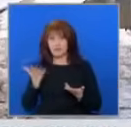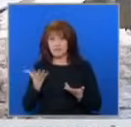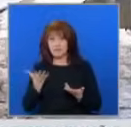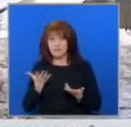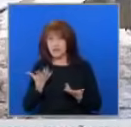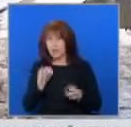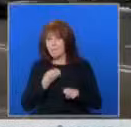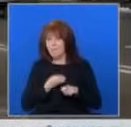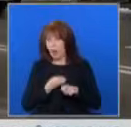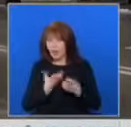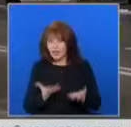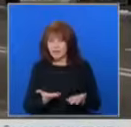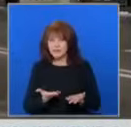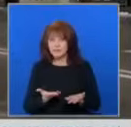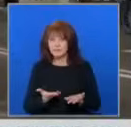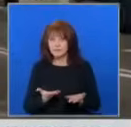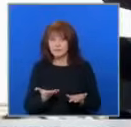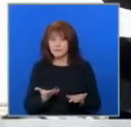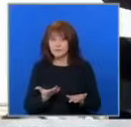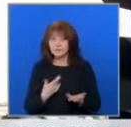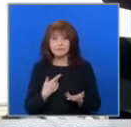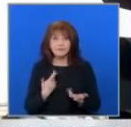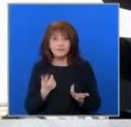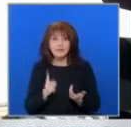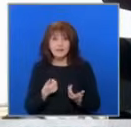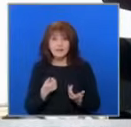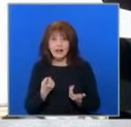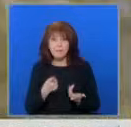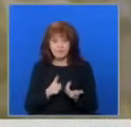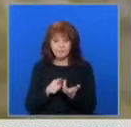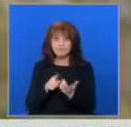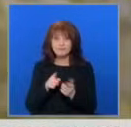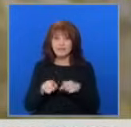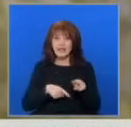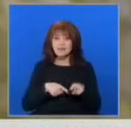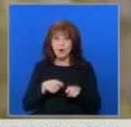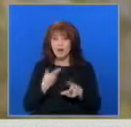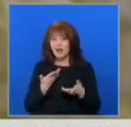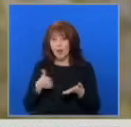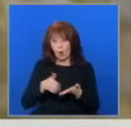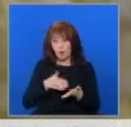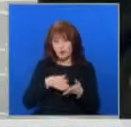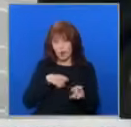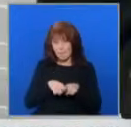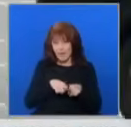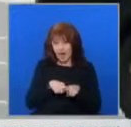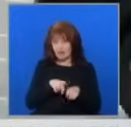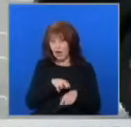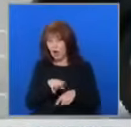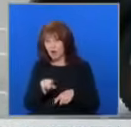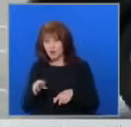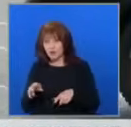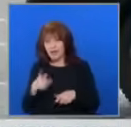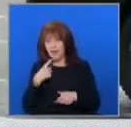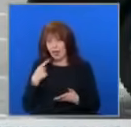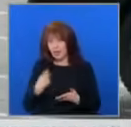дори на болнични заведения. Трябва алтернативен транспорт, което значи услуга от приятели, услуга от близки или таксиметров